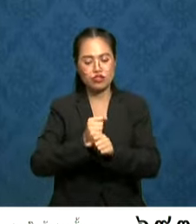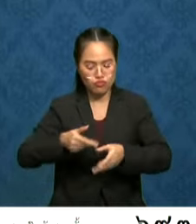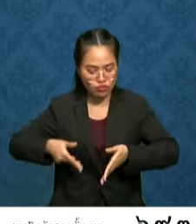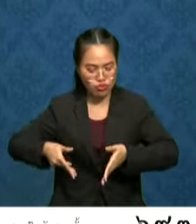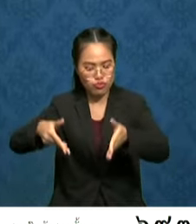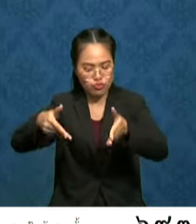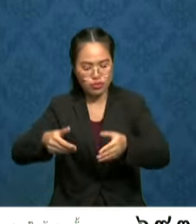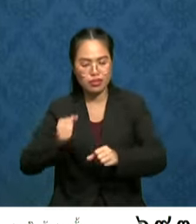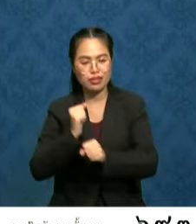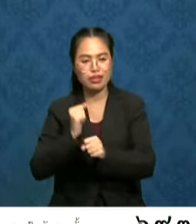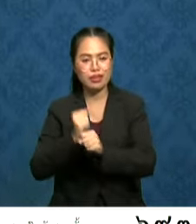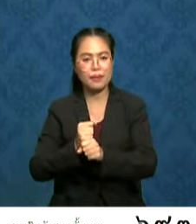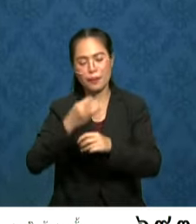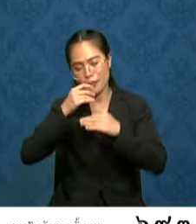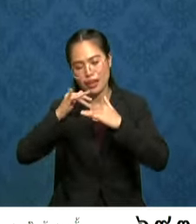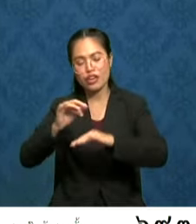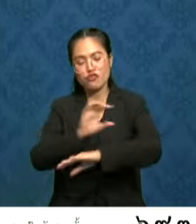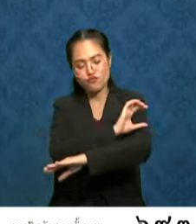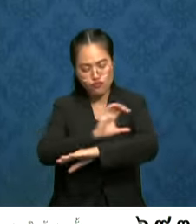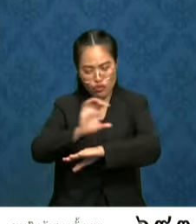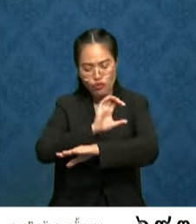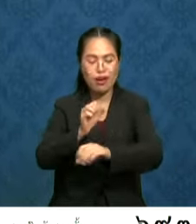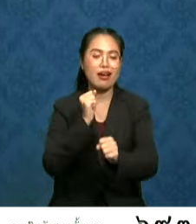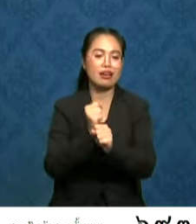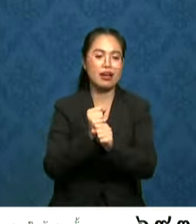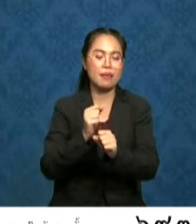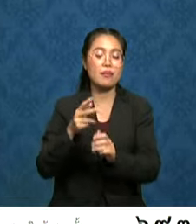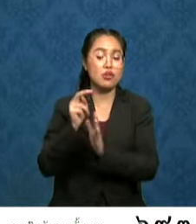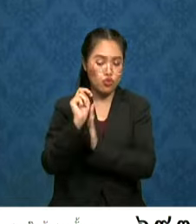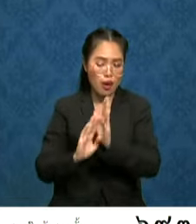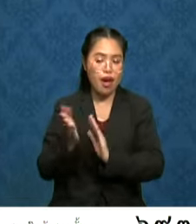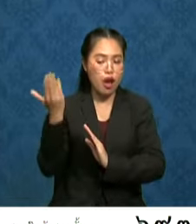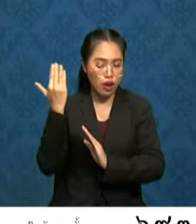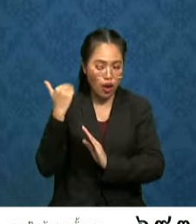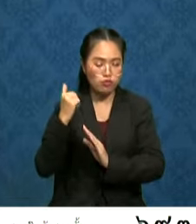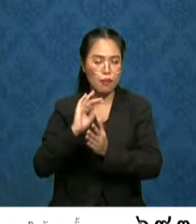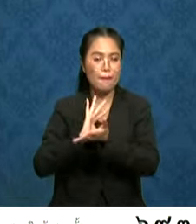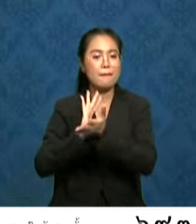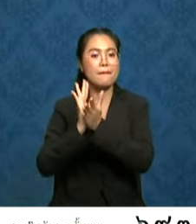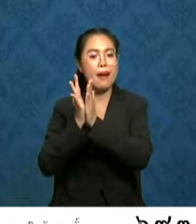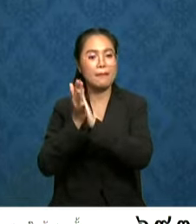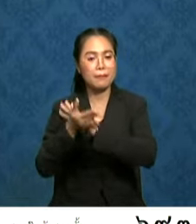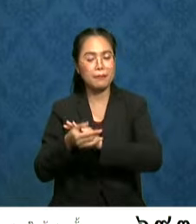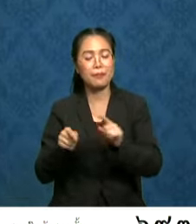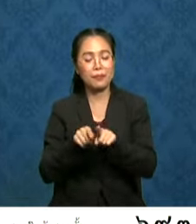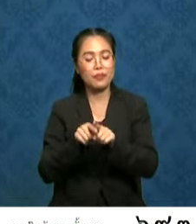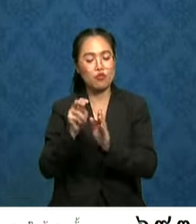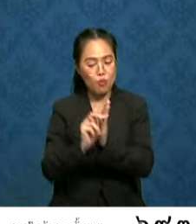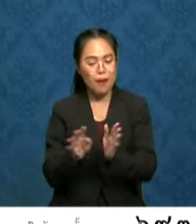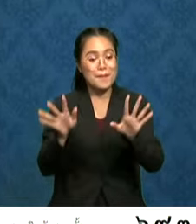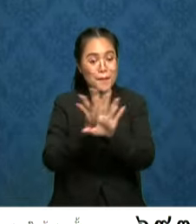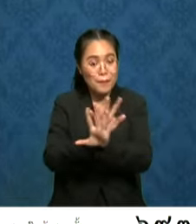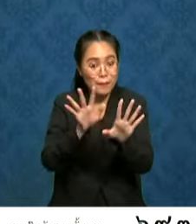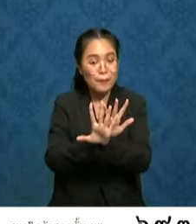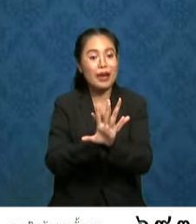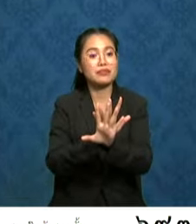มาตั้งแต่สมัยรัฐบาลยิ่งลักษณ์รถไฟฟ้า 20บาทตลอดสายก็มาตั้งแต่สมัยรัฐบาลยิ่งลักษณ์เนี่ยแต่ว่ามันก็เหมือนกันมากจริงๆค่ะแล้วไม่ใช่